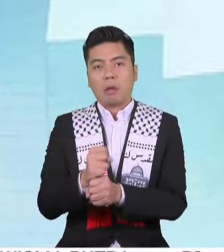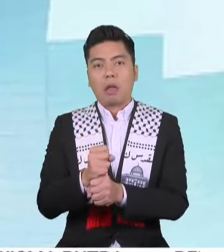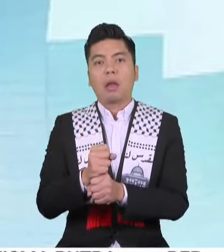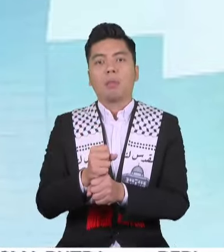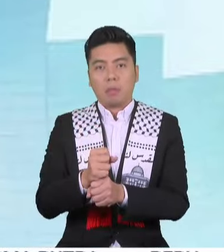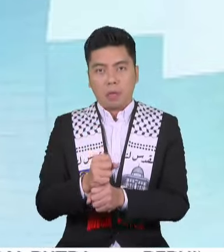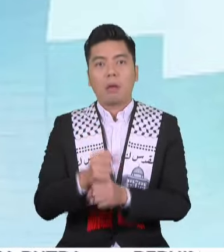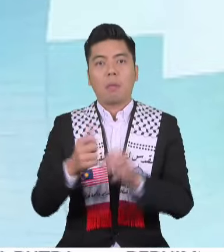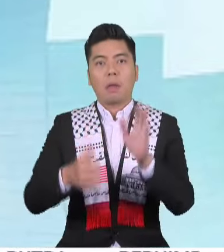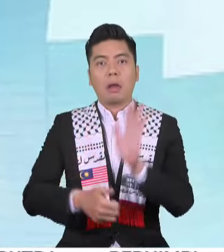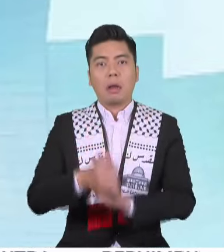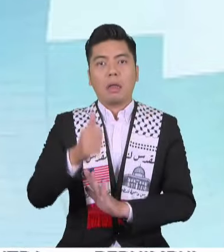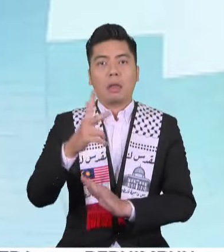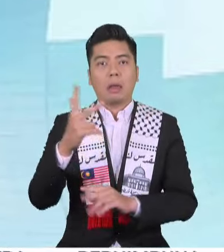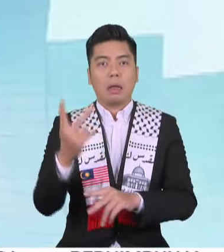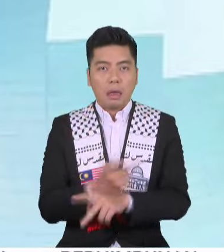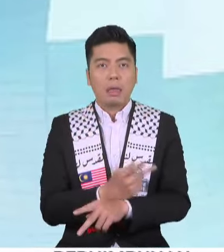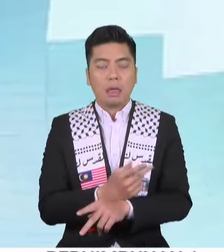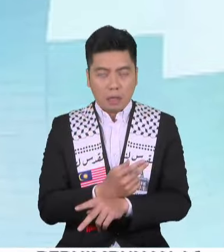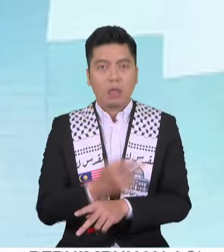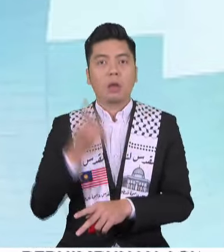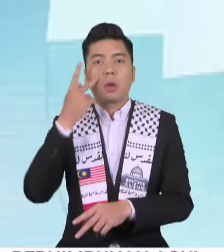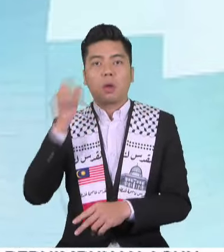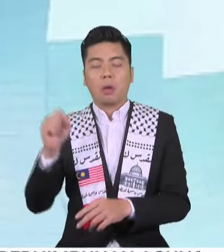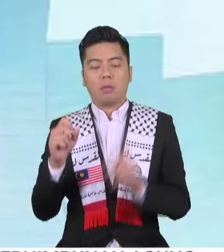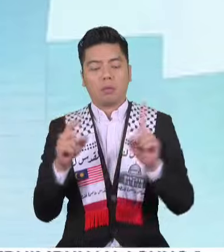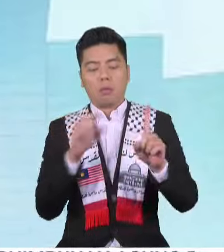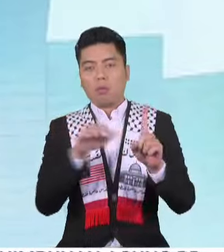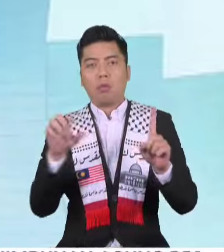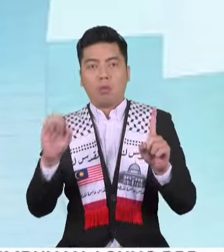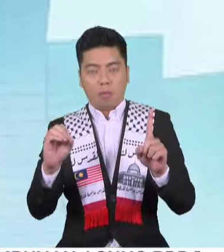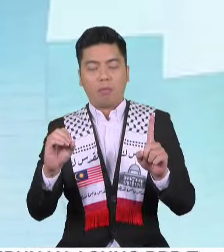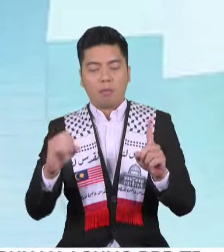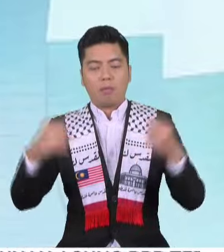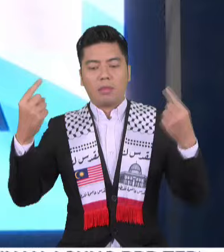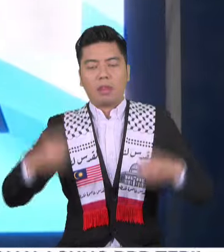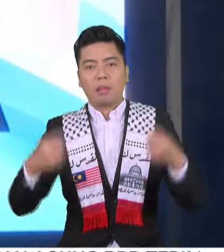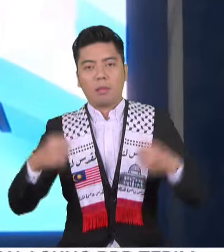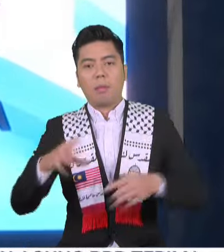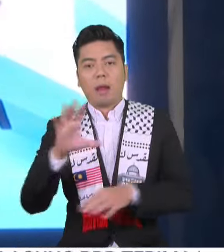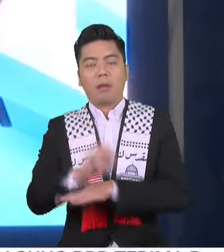Korea Selatan 1-0 pada perlawanan kelima di Ipoh malam tadi.